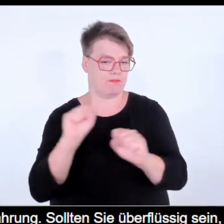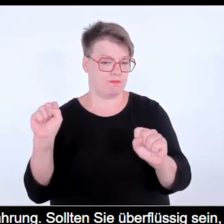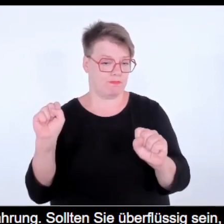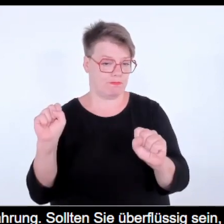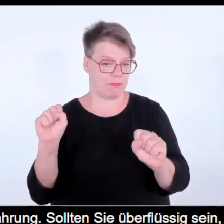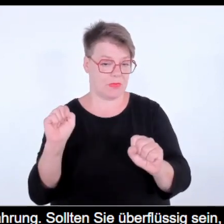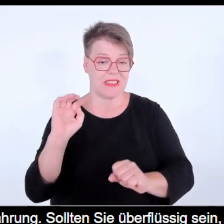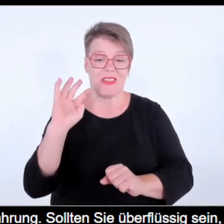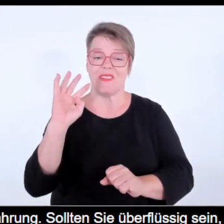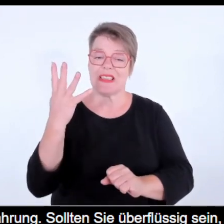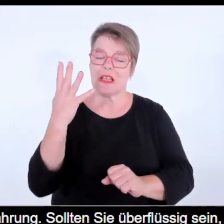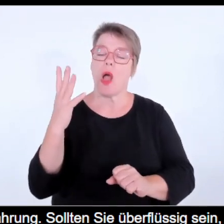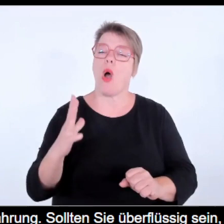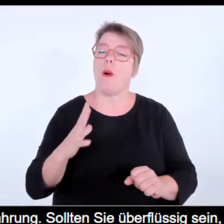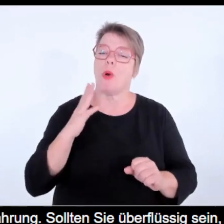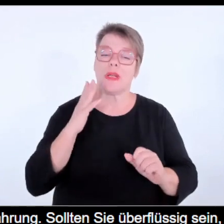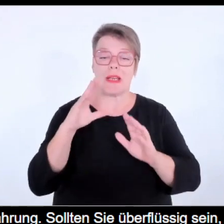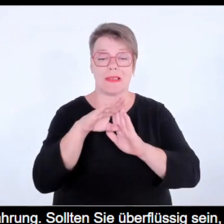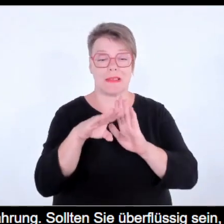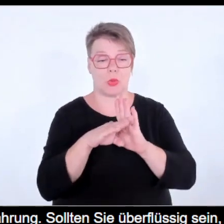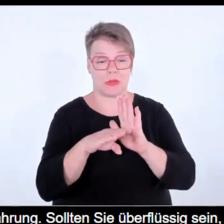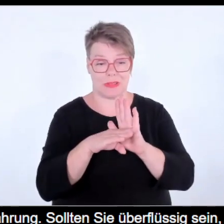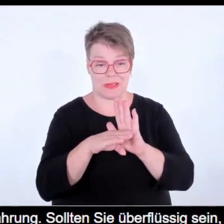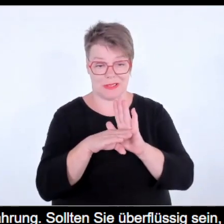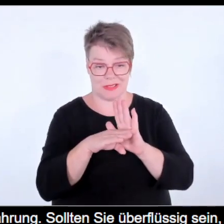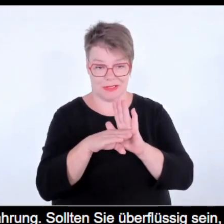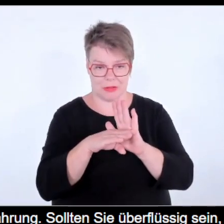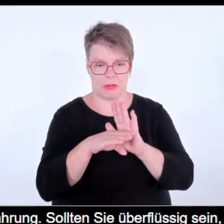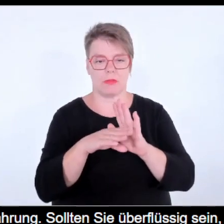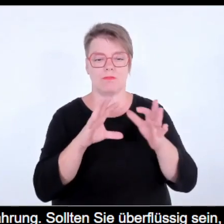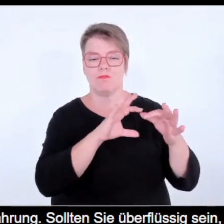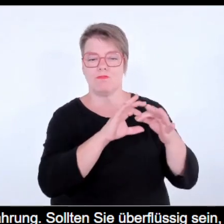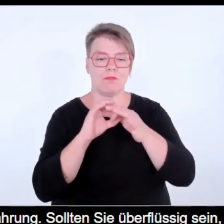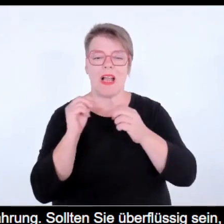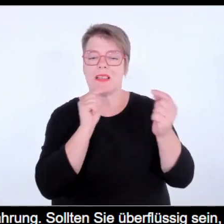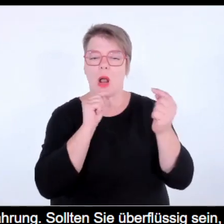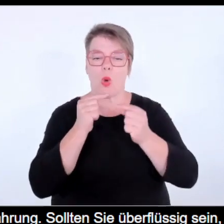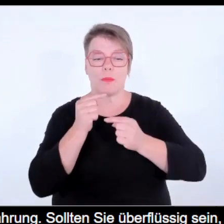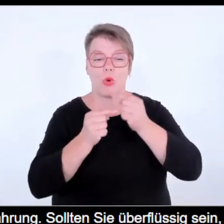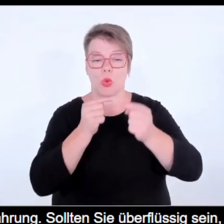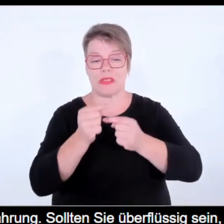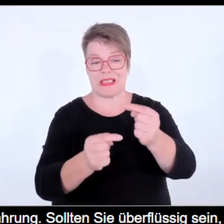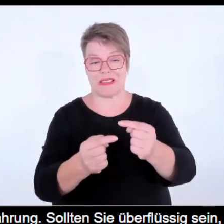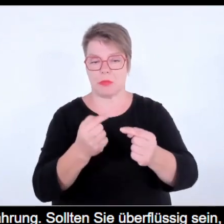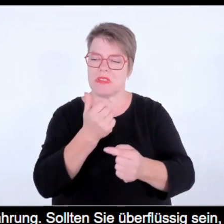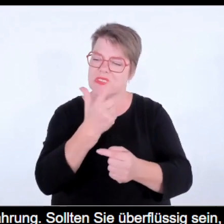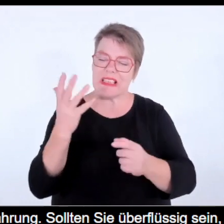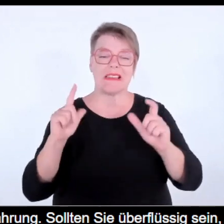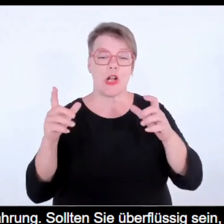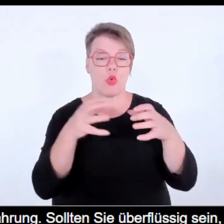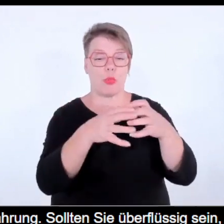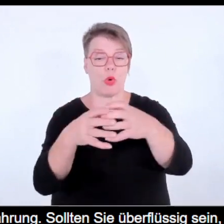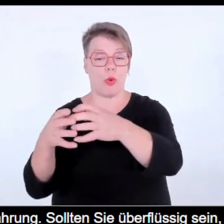Vorfahrt für Ehrenamt und Vereine. Vertrauen statt Misstrauen. Wir unterstützen das Ehrenamt im Vollzug.